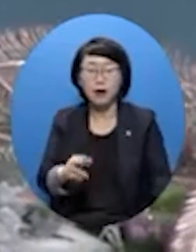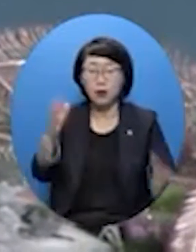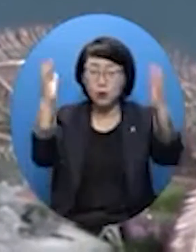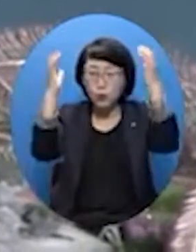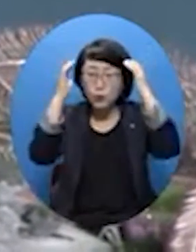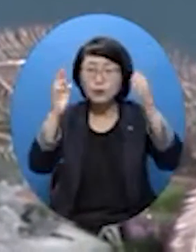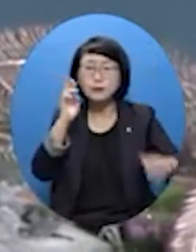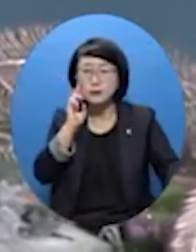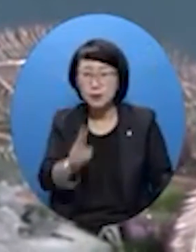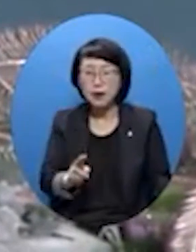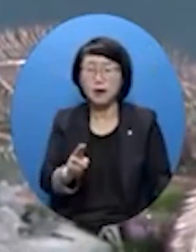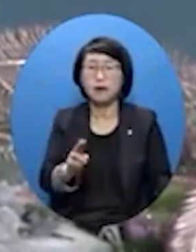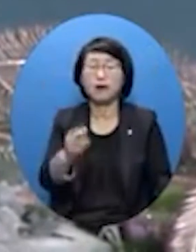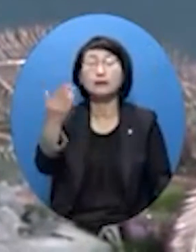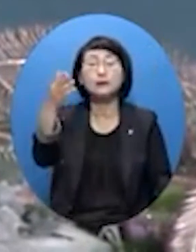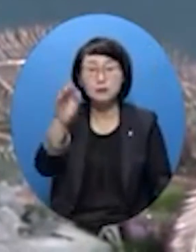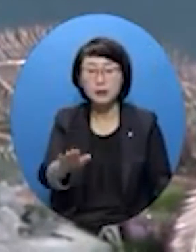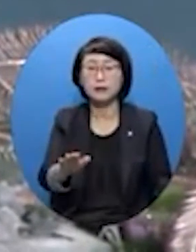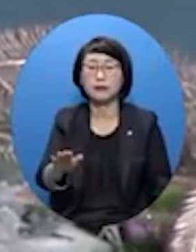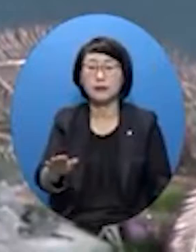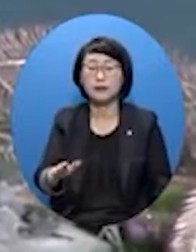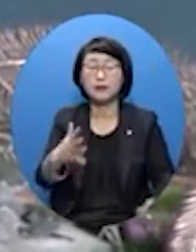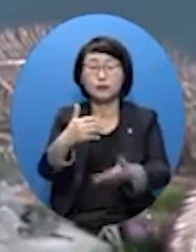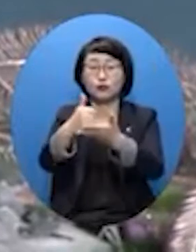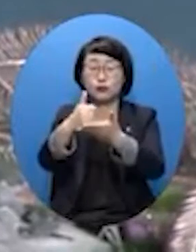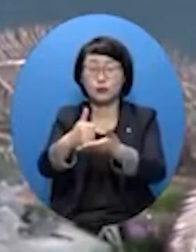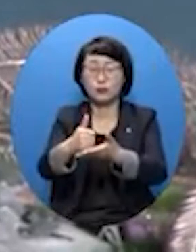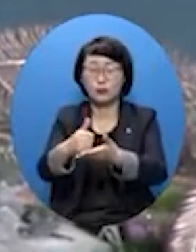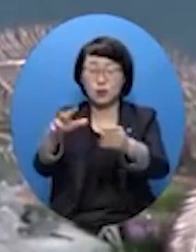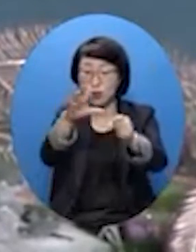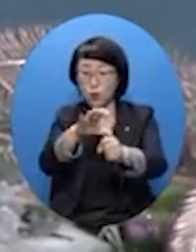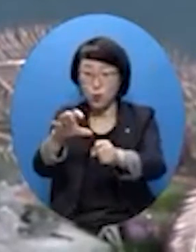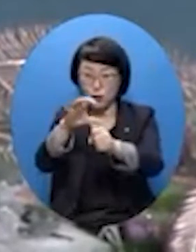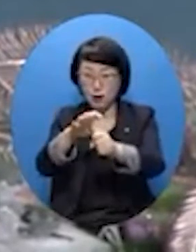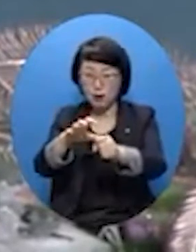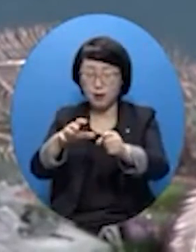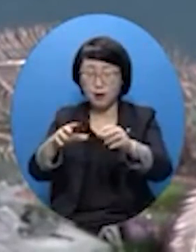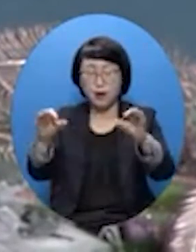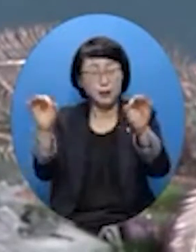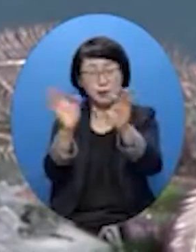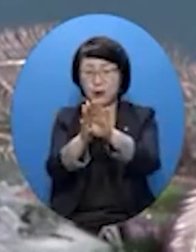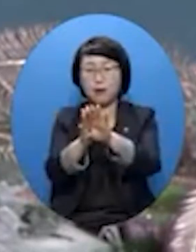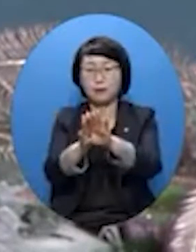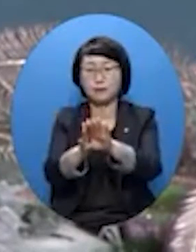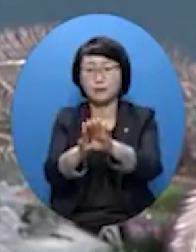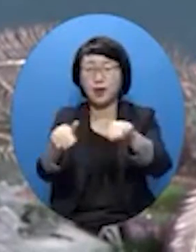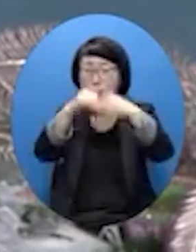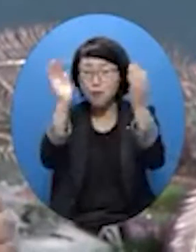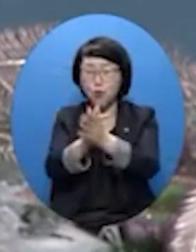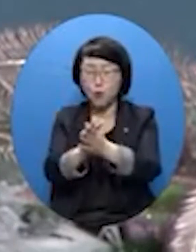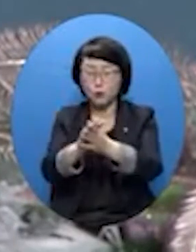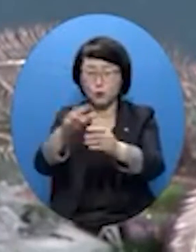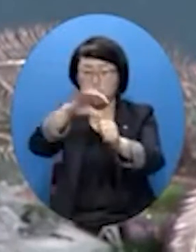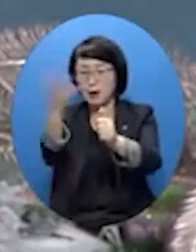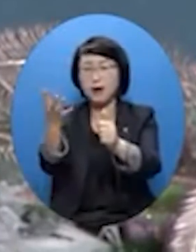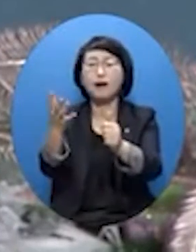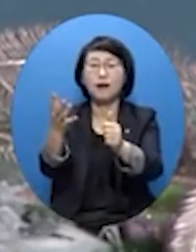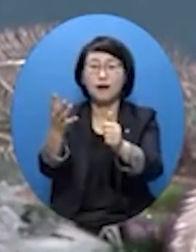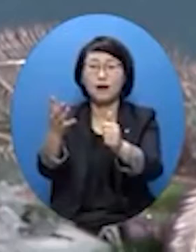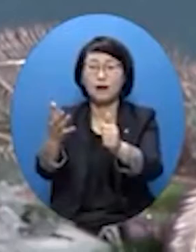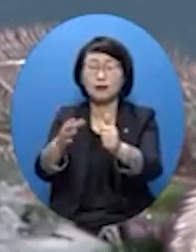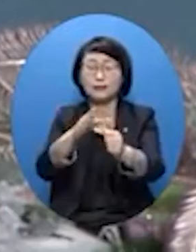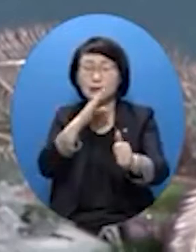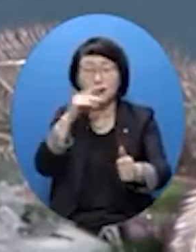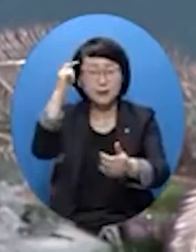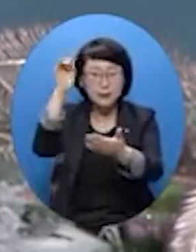가운데 몰아넣는다고 할지라도 주님께서 이 코로나19의 멍에를 꺾어버리시고 모든 결박을 끊어버리시고